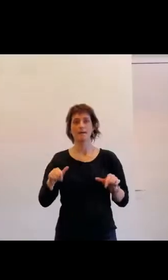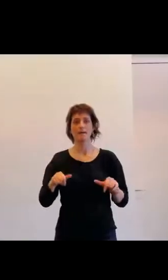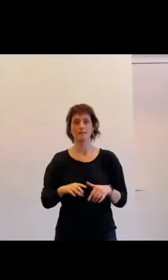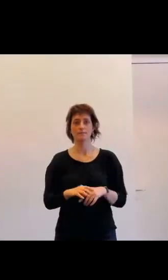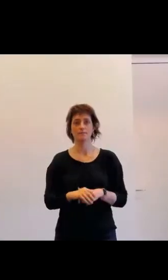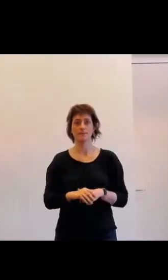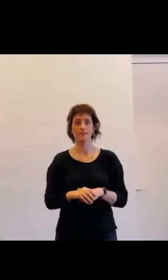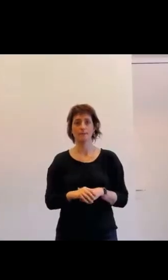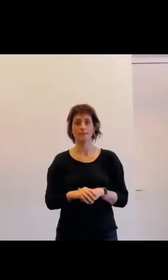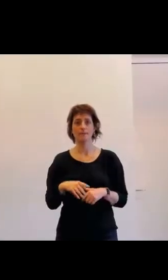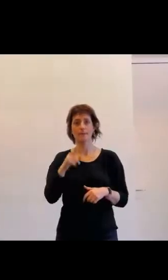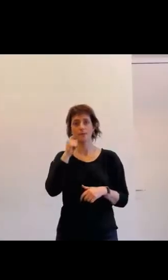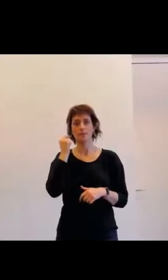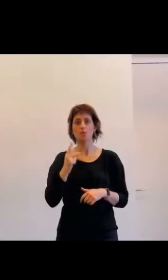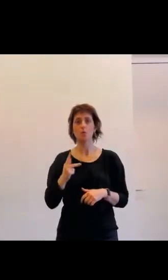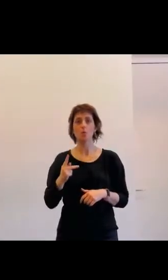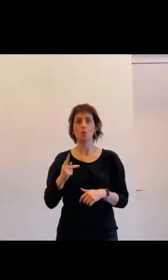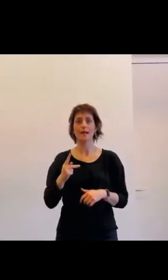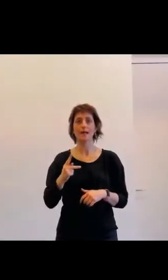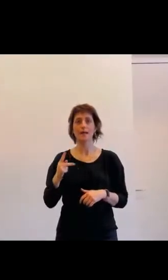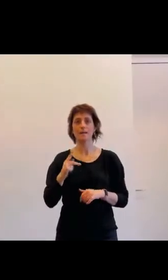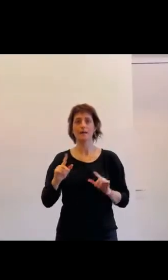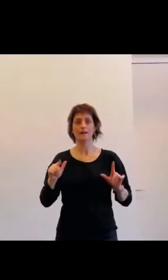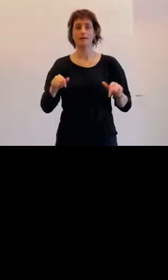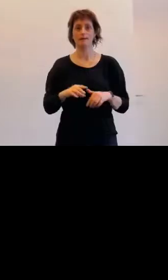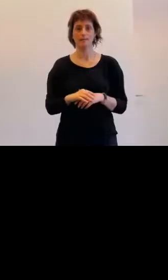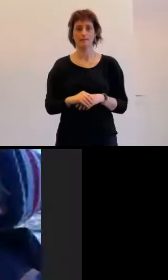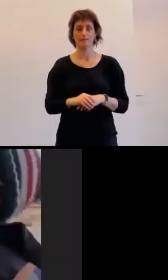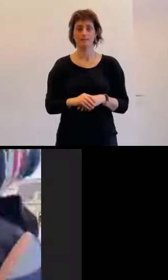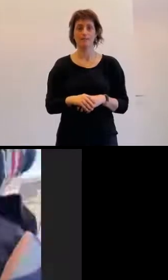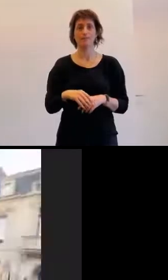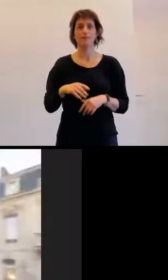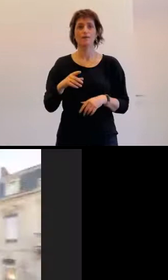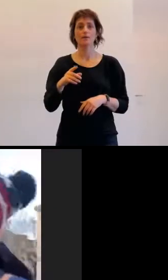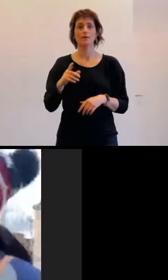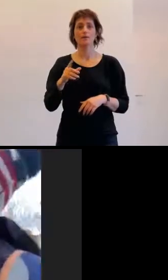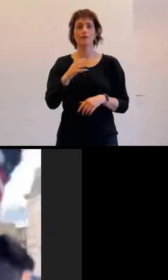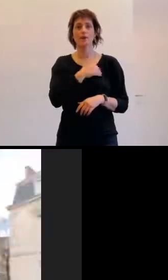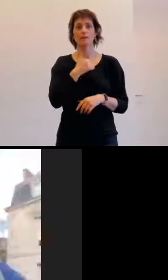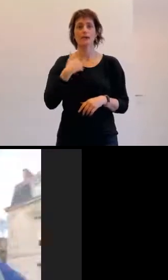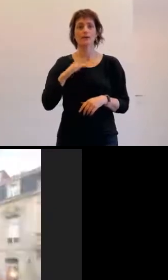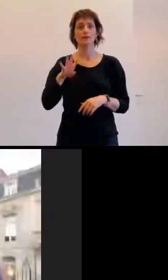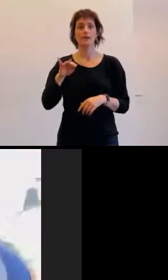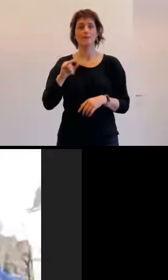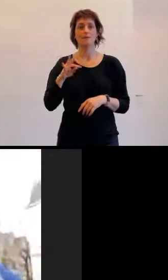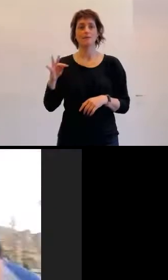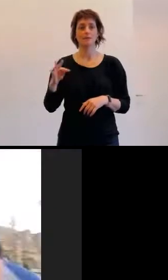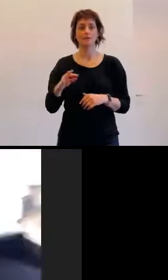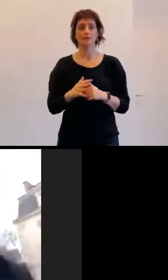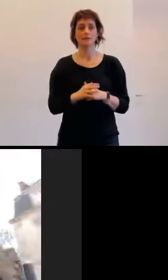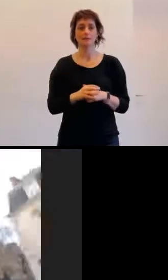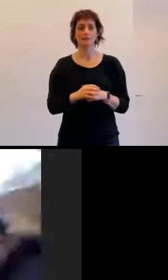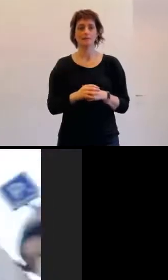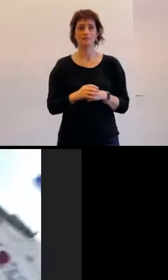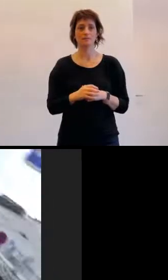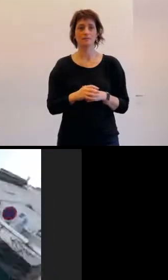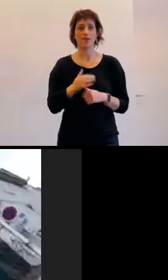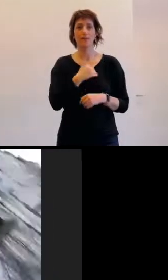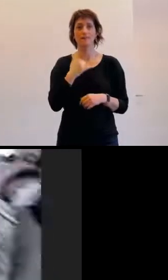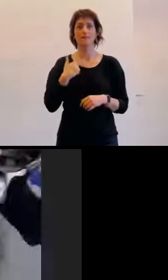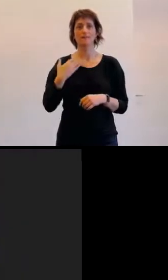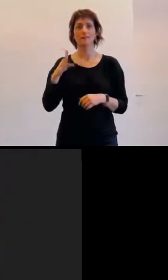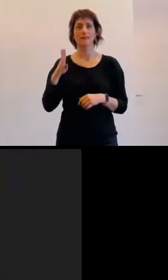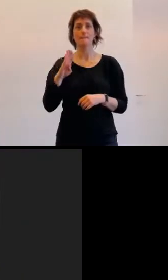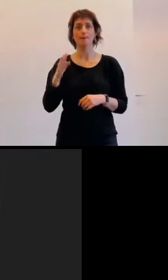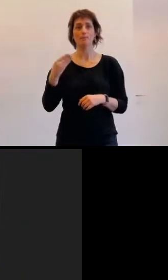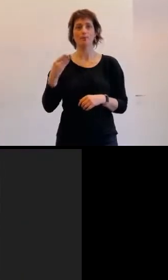Présent. Arnaud Crémer. Présent. Laurent Witt. Présente. Sabrina Benoustar. Présente.